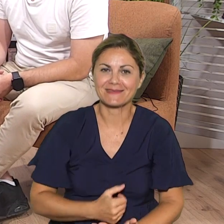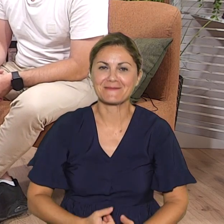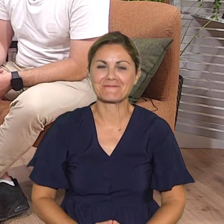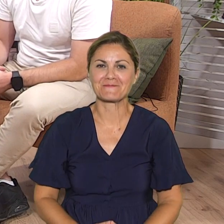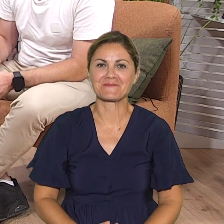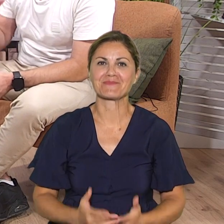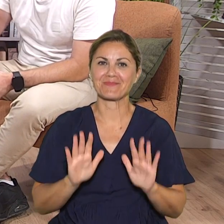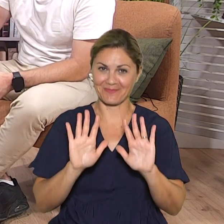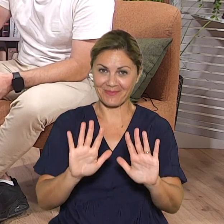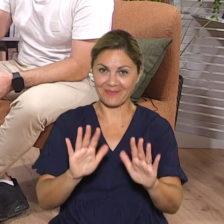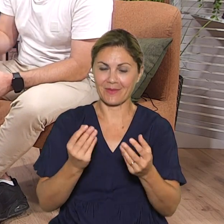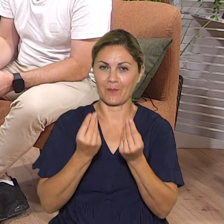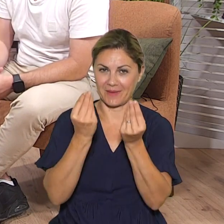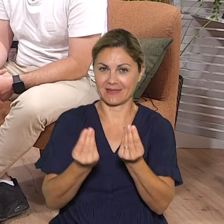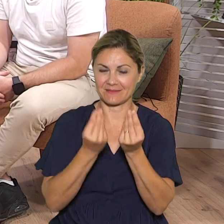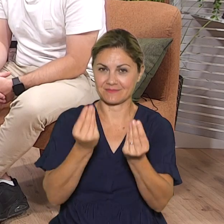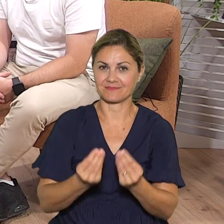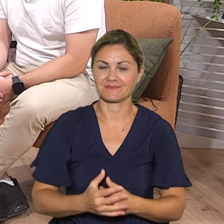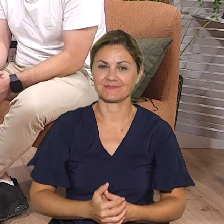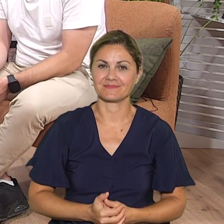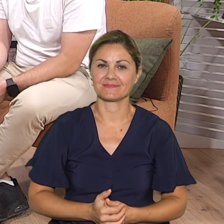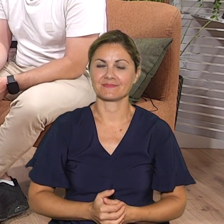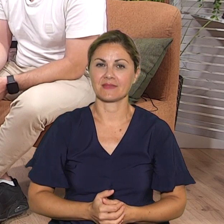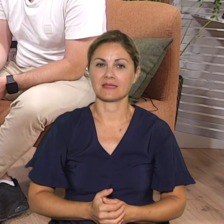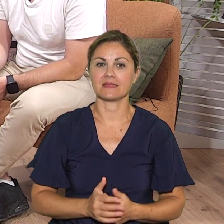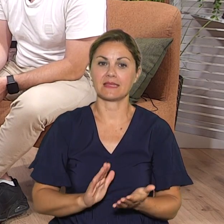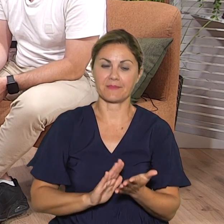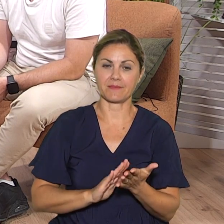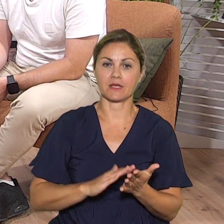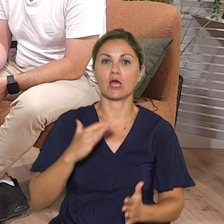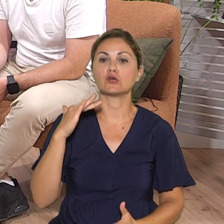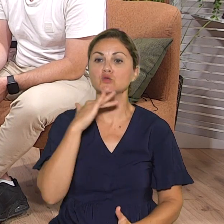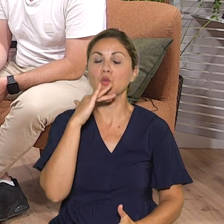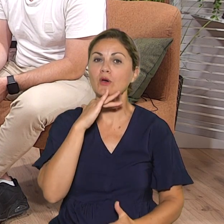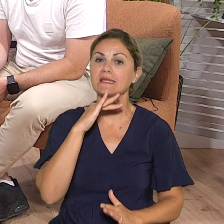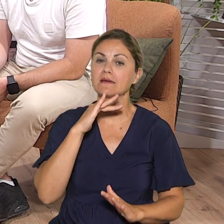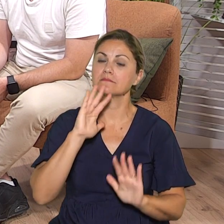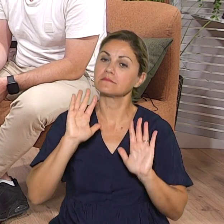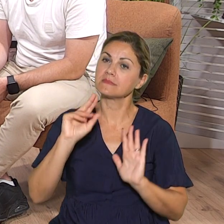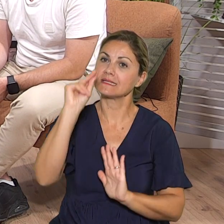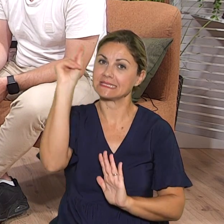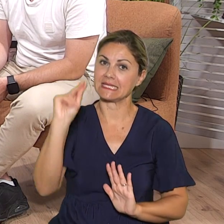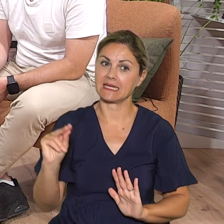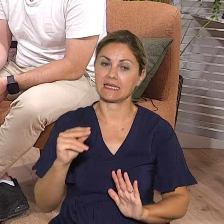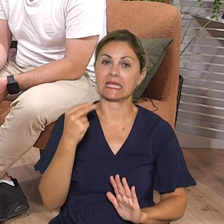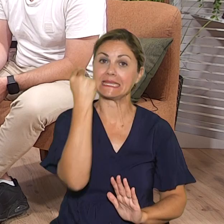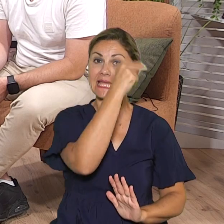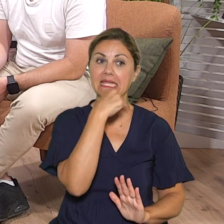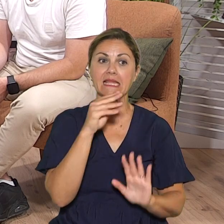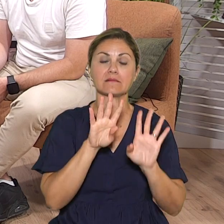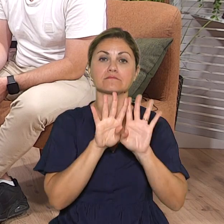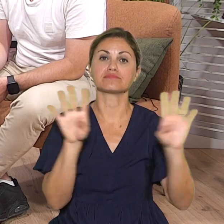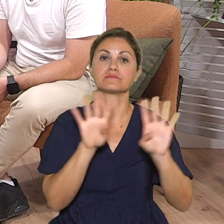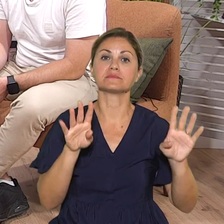Zato što, kako bi rekla, to mi bude određenim danima, subota mi je za slikanje, nedjelja mi je za zbor, a